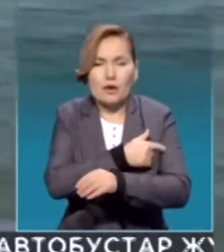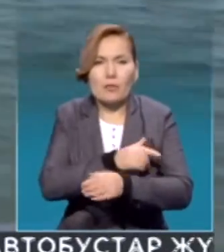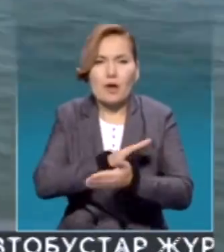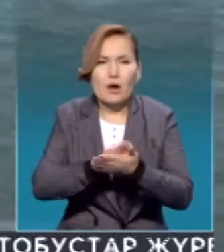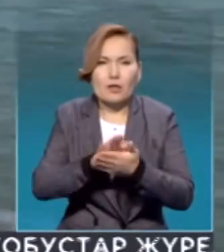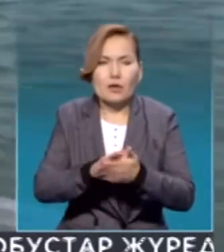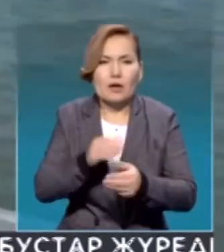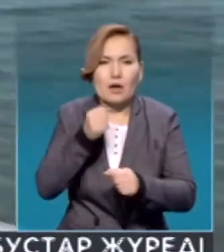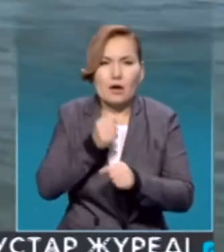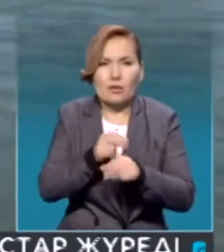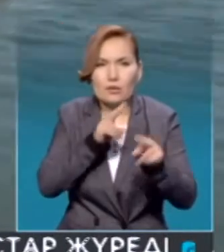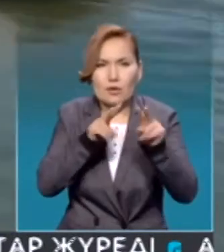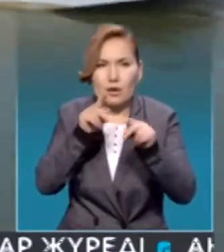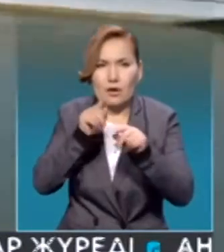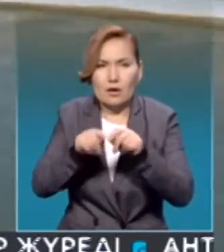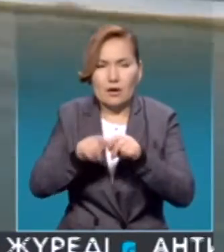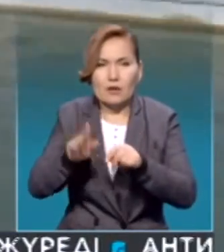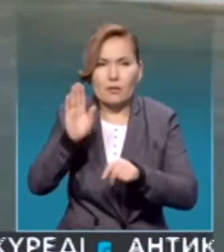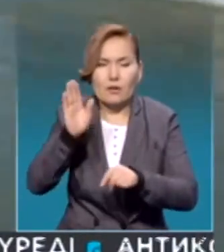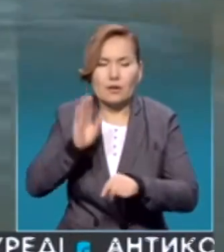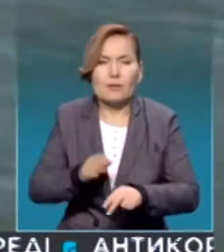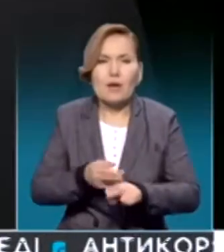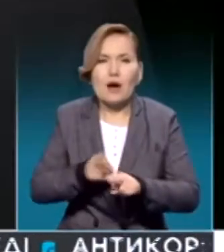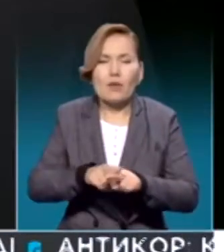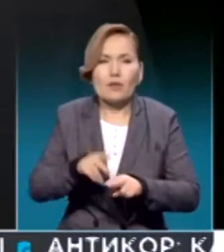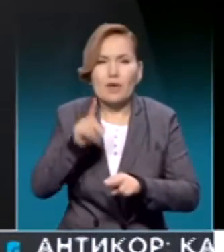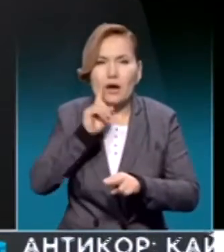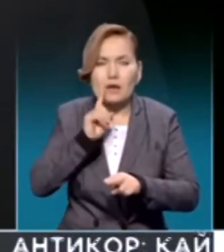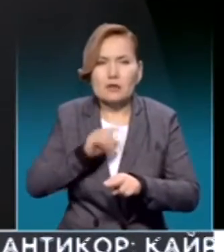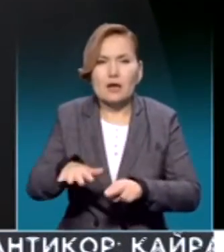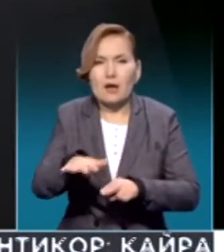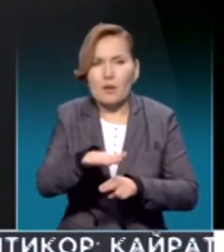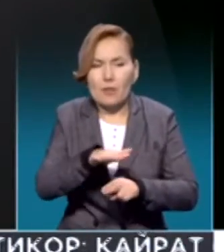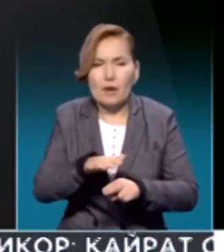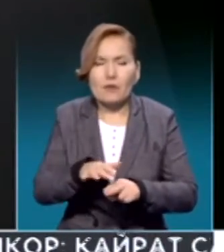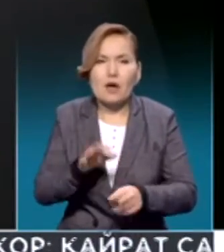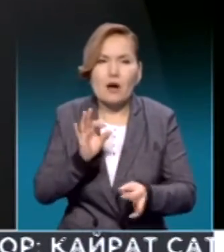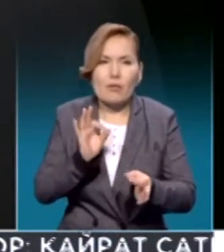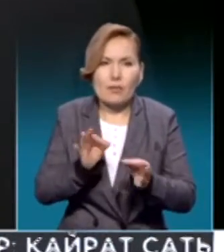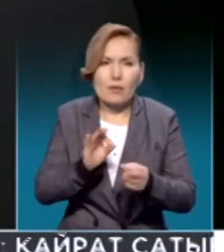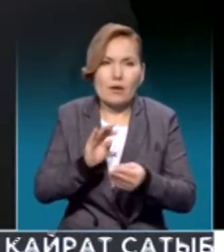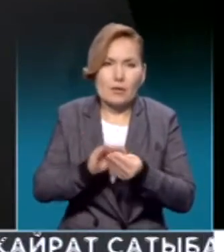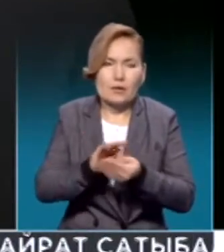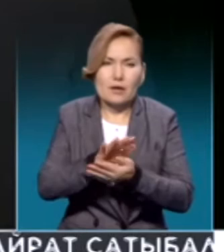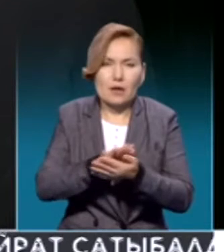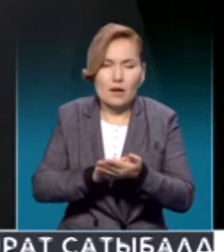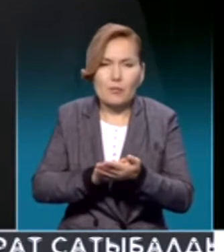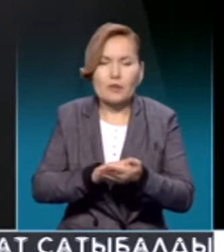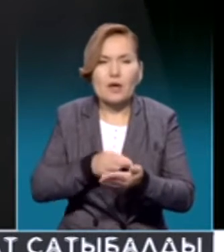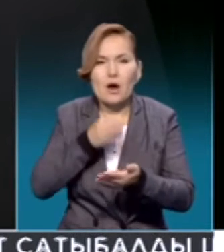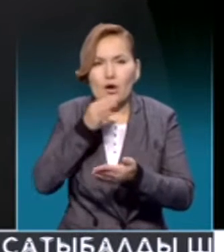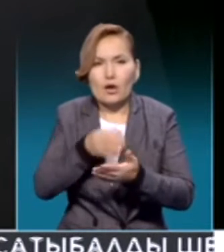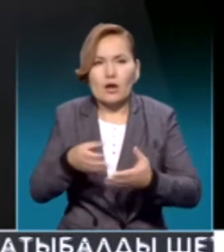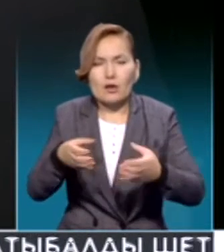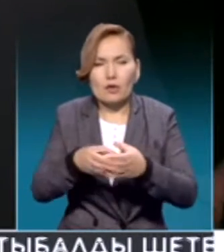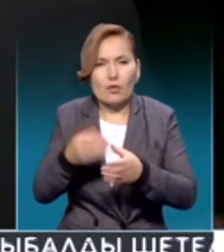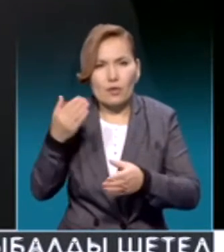қатаңдатуды тапсырды жауапты орган өкілдері. Әзірге ауданда жағдай бір қалыпты. Құзырлы орган